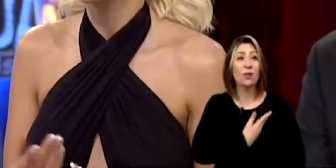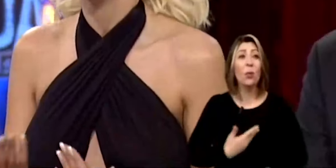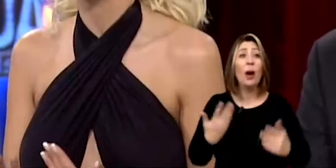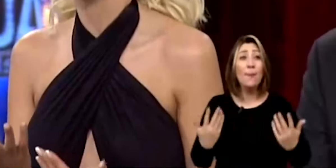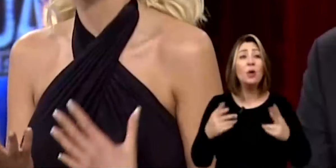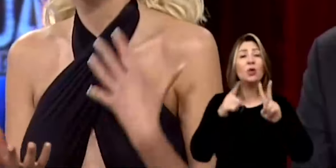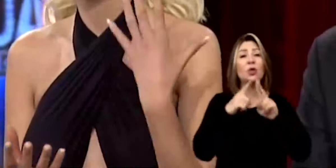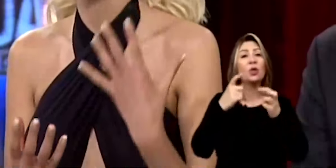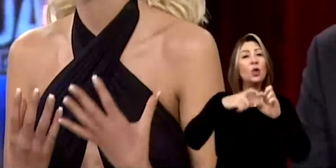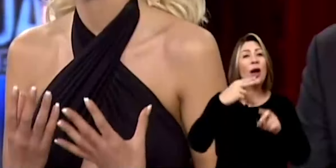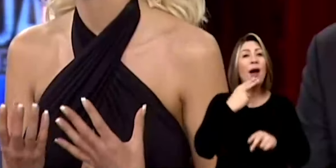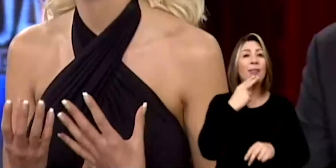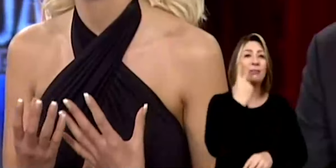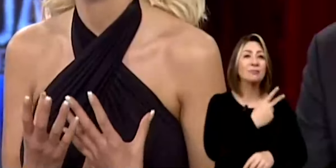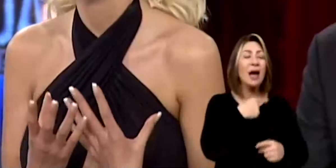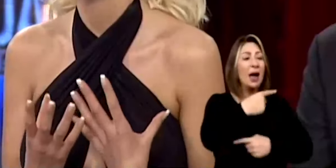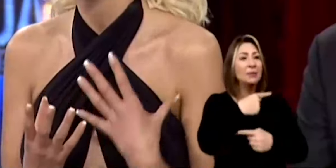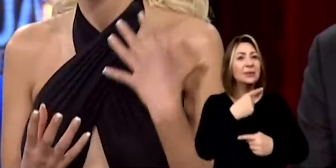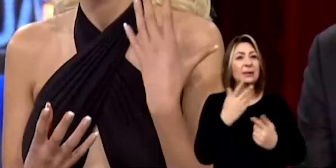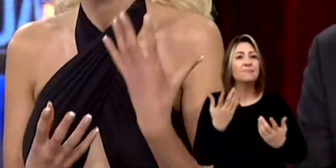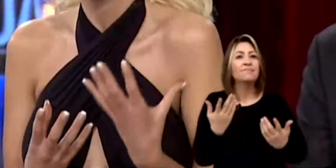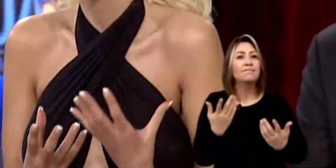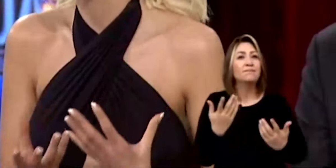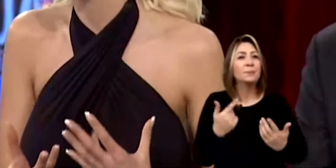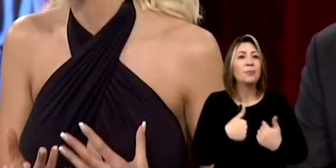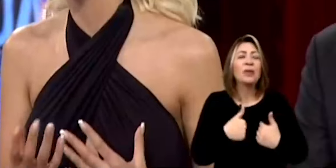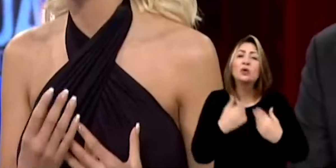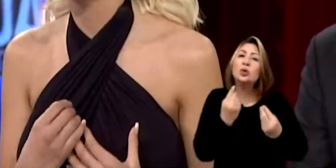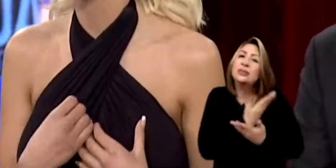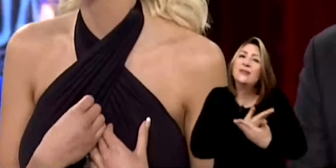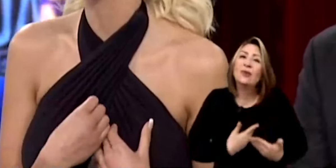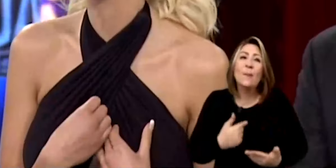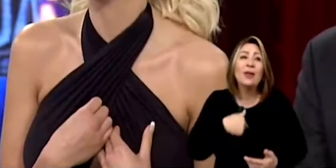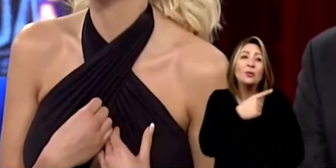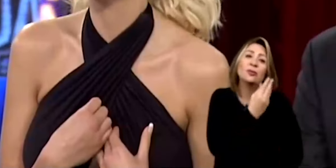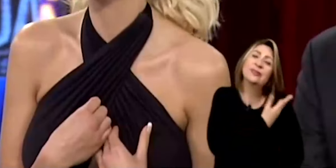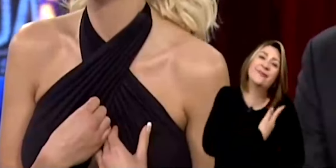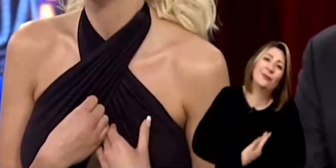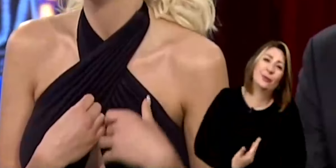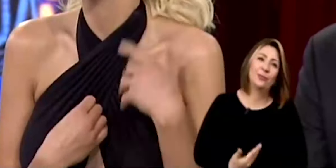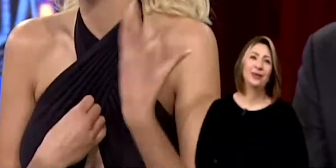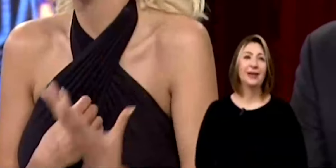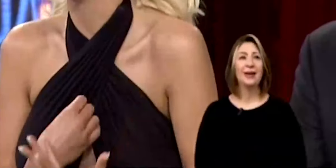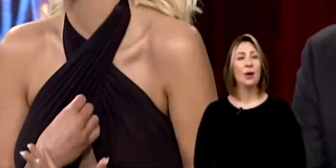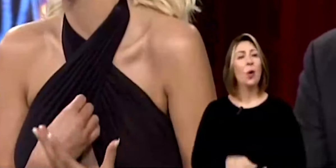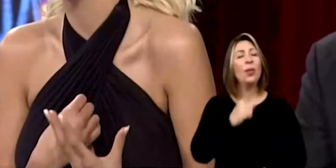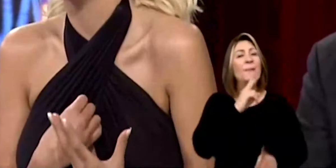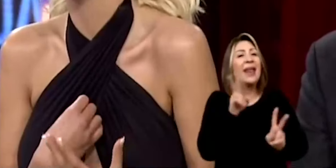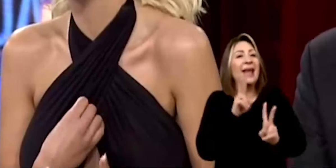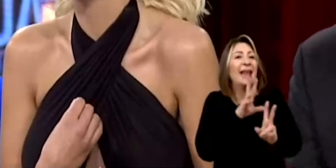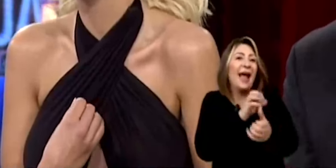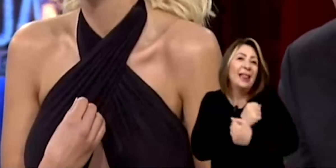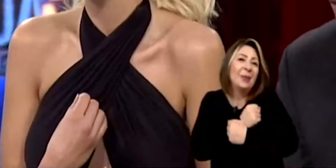ama Nur Yerlitaş'la aramdaki şey sanırım beni çok seviyordu. Ben de onu çok seviyordum. Ondan öyle bir